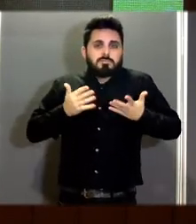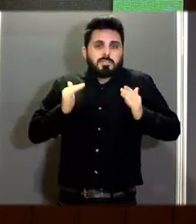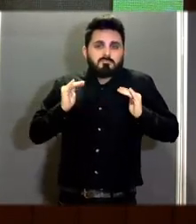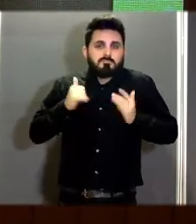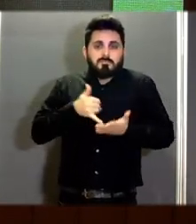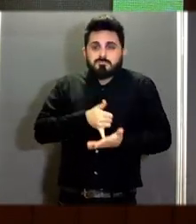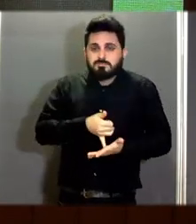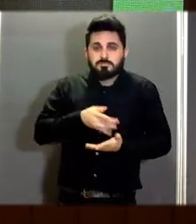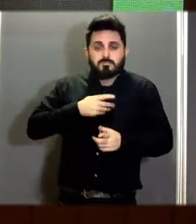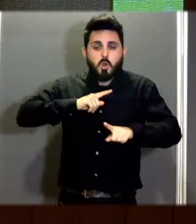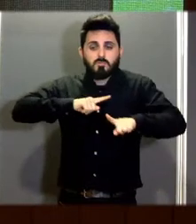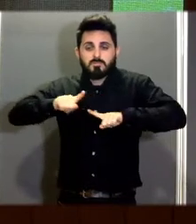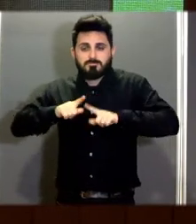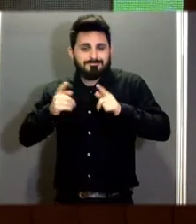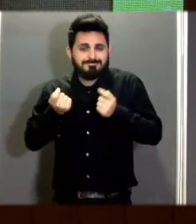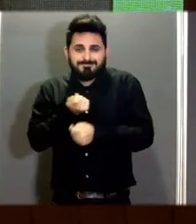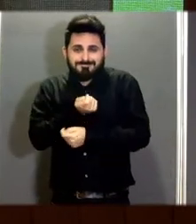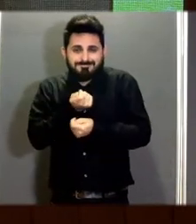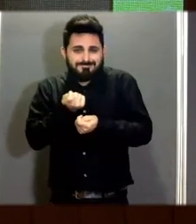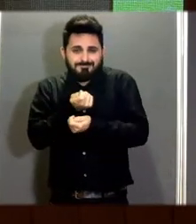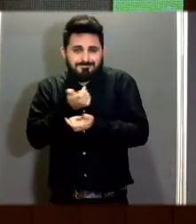però